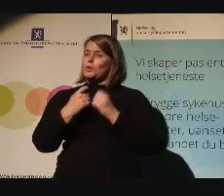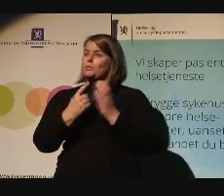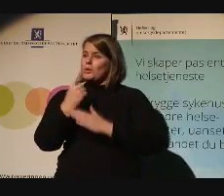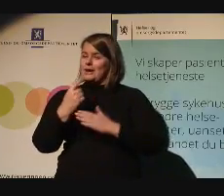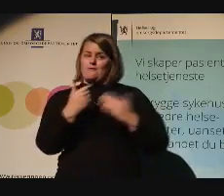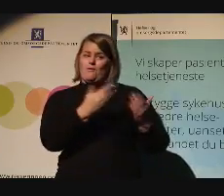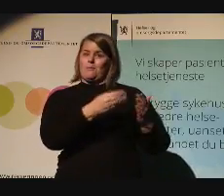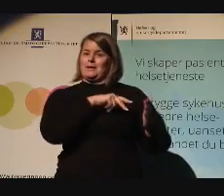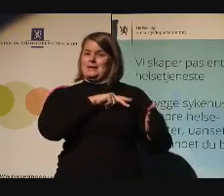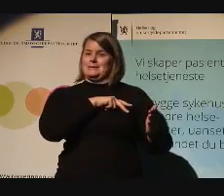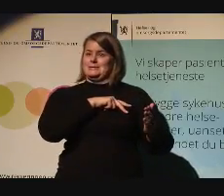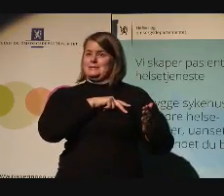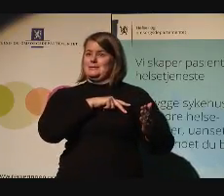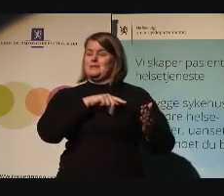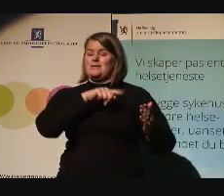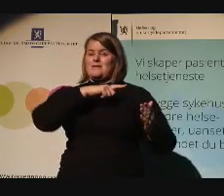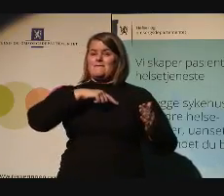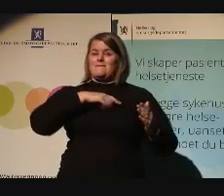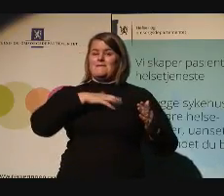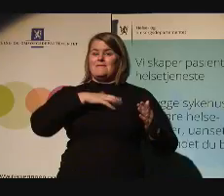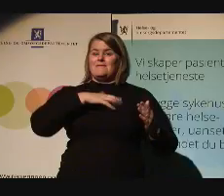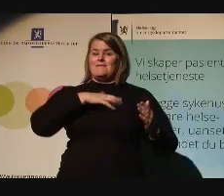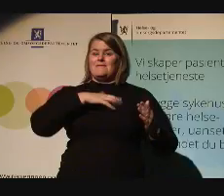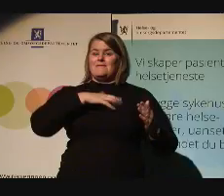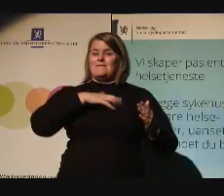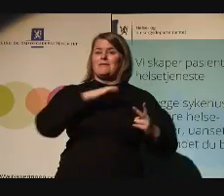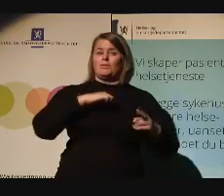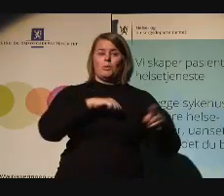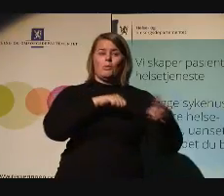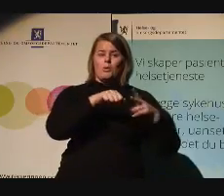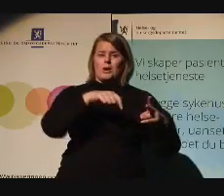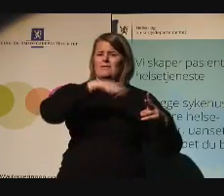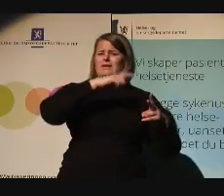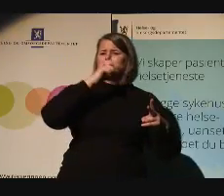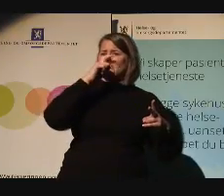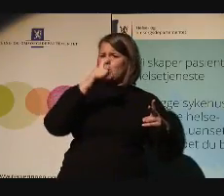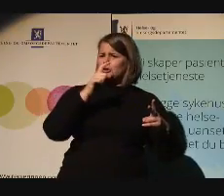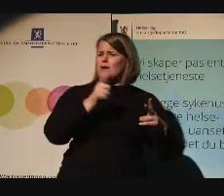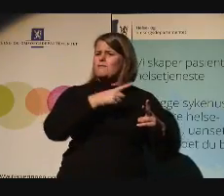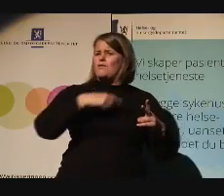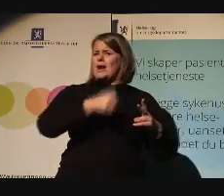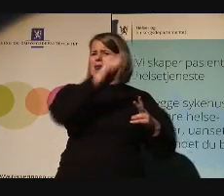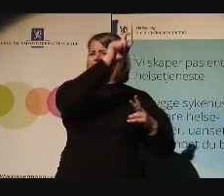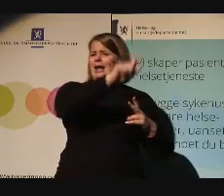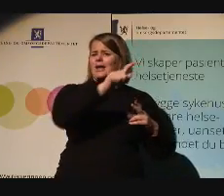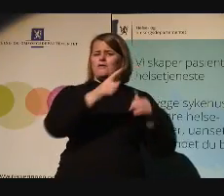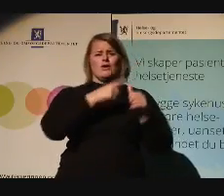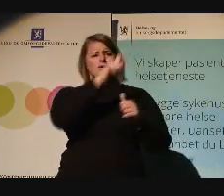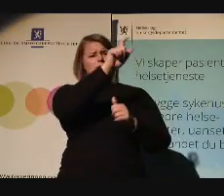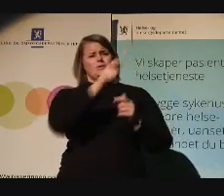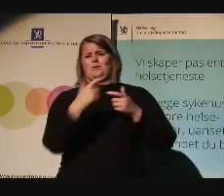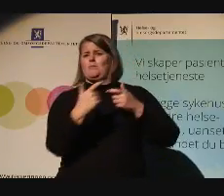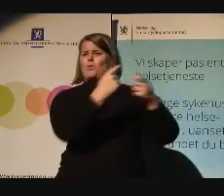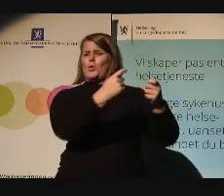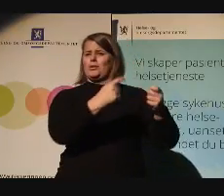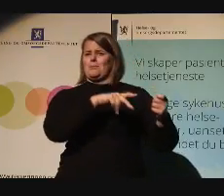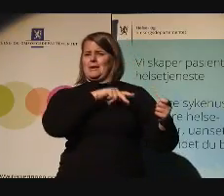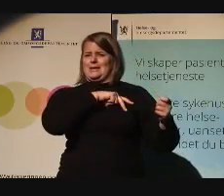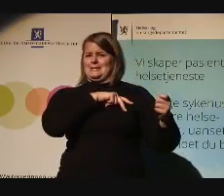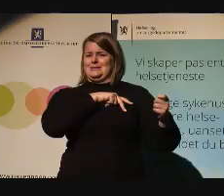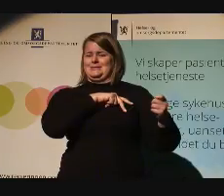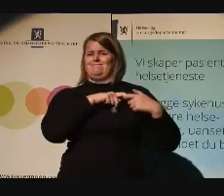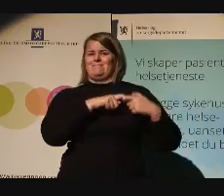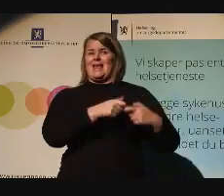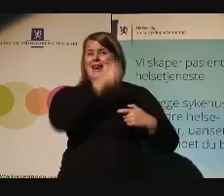Vi ved Moen sykehjem og Elverum kommune er veldig stolt at vår leder er den første som mottar den prisen som deles ut til